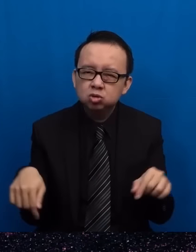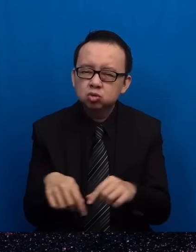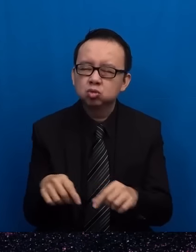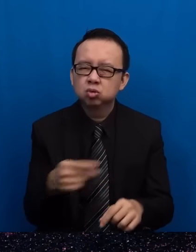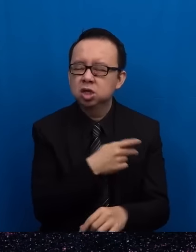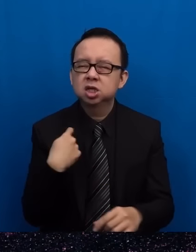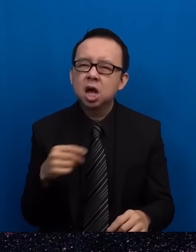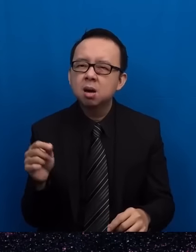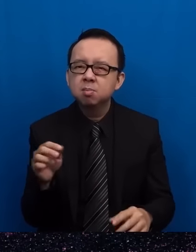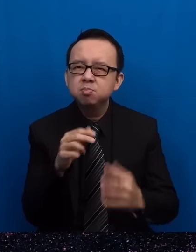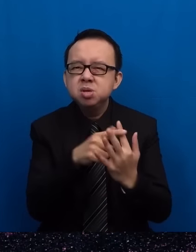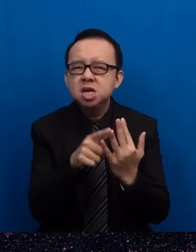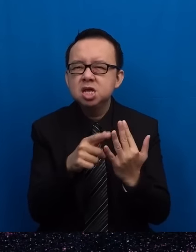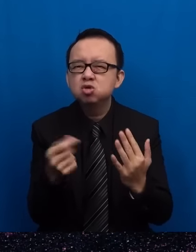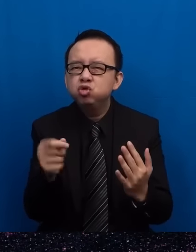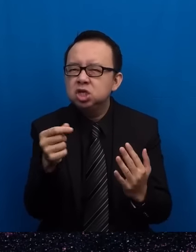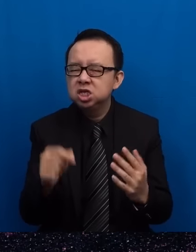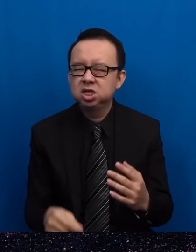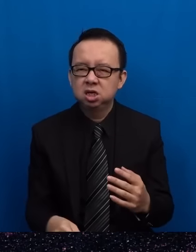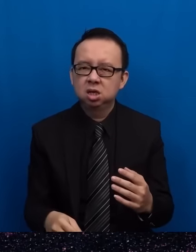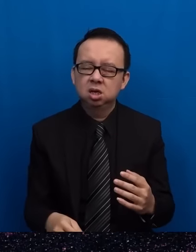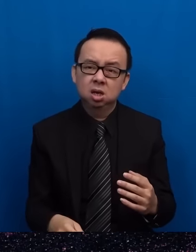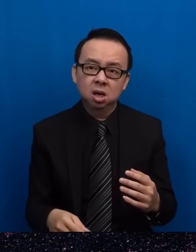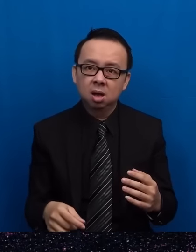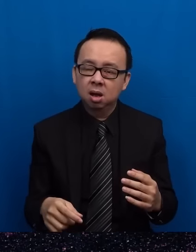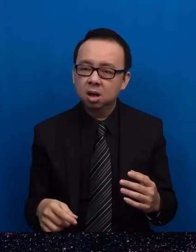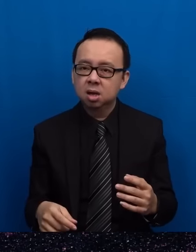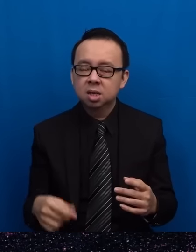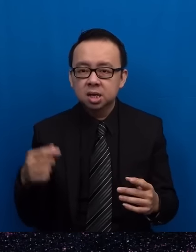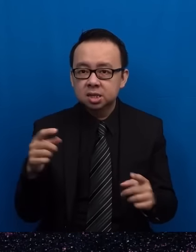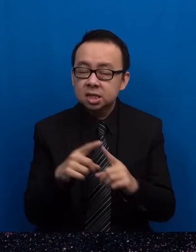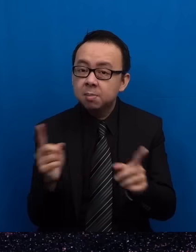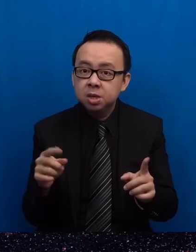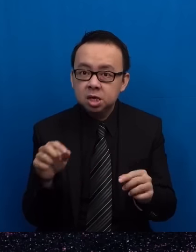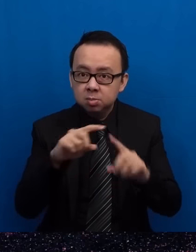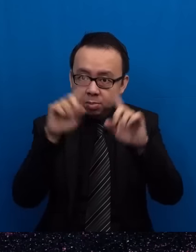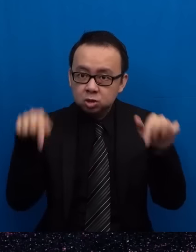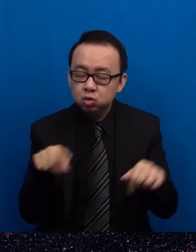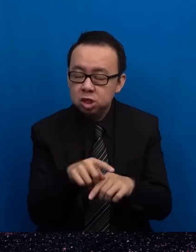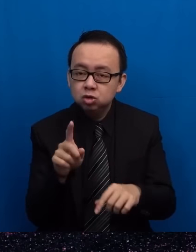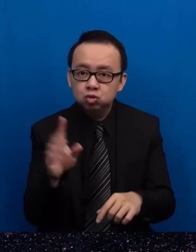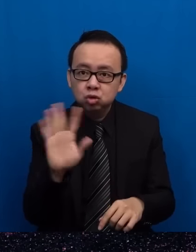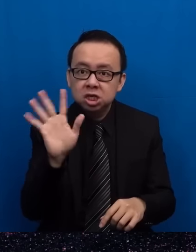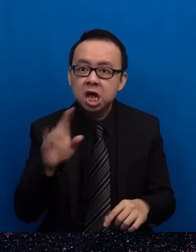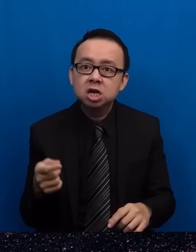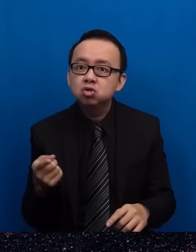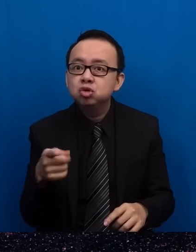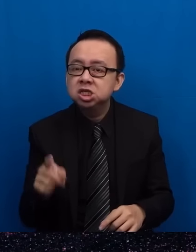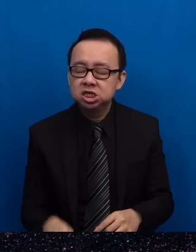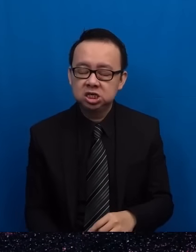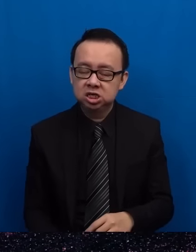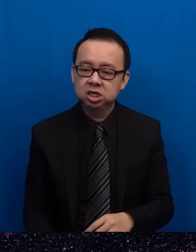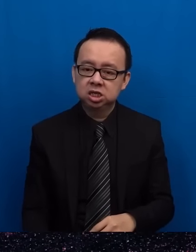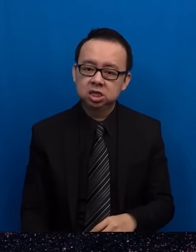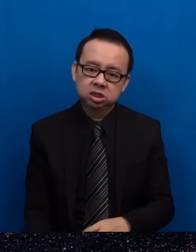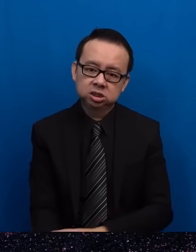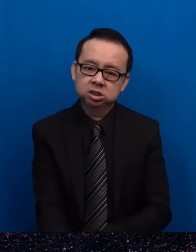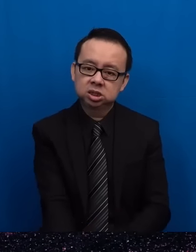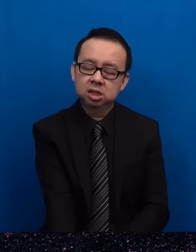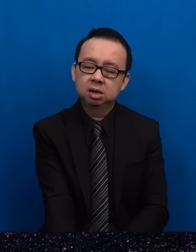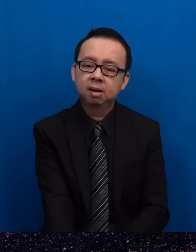sendiri. You know, this is what God is trying to say to us. Ini yang Tuhan ingin katakan kepada kita.